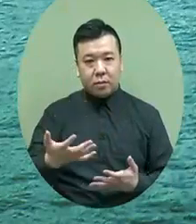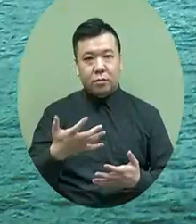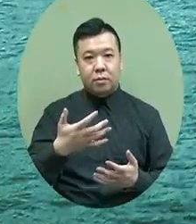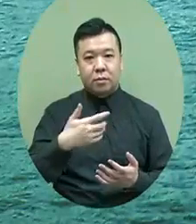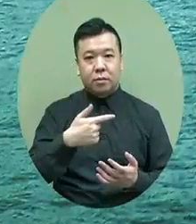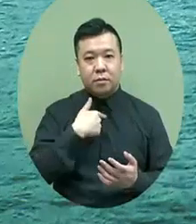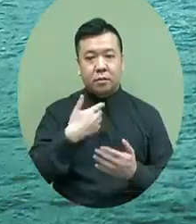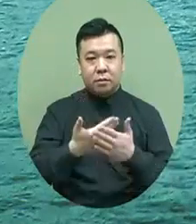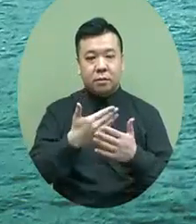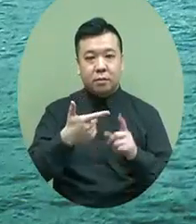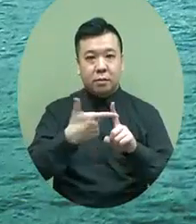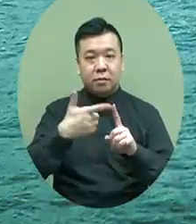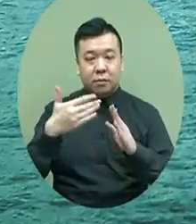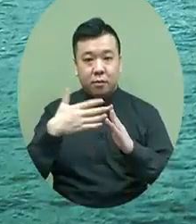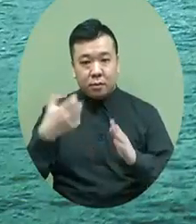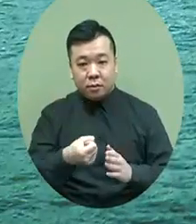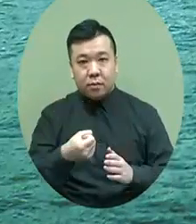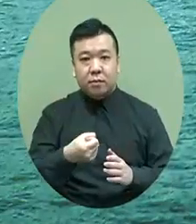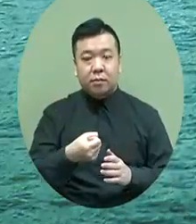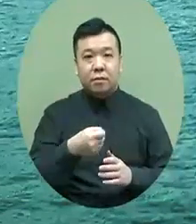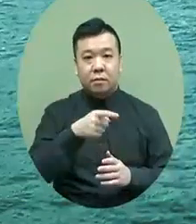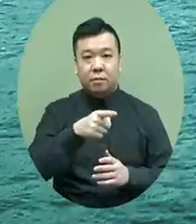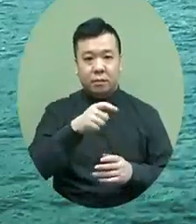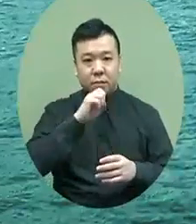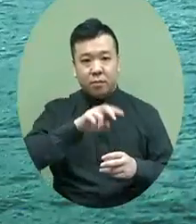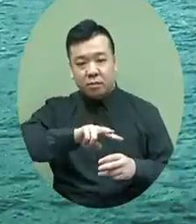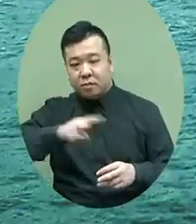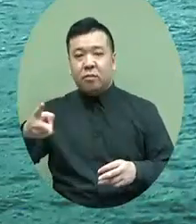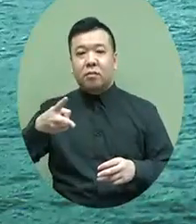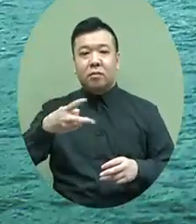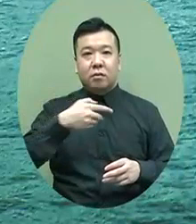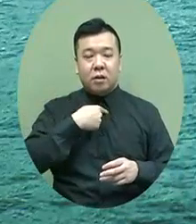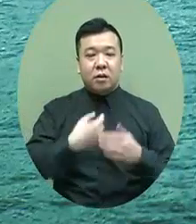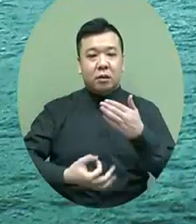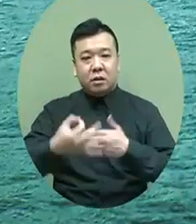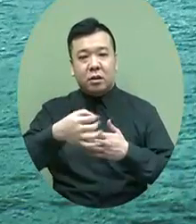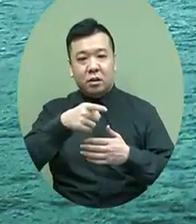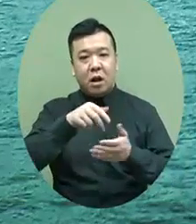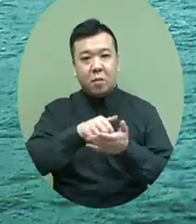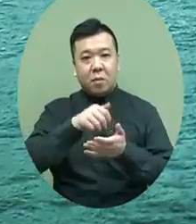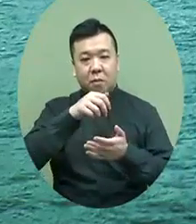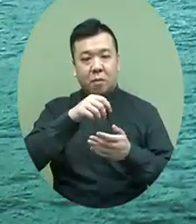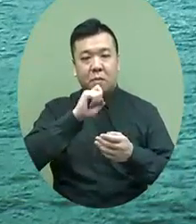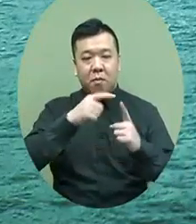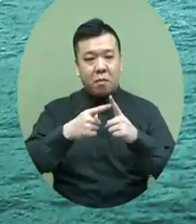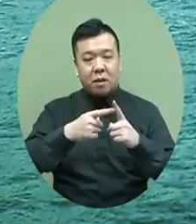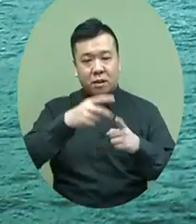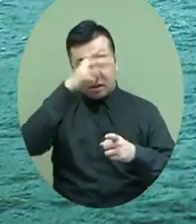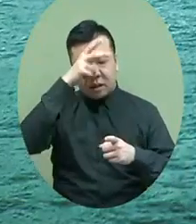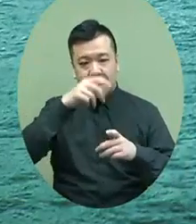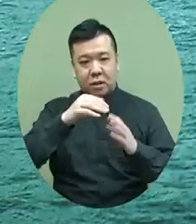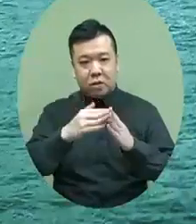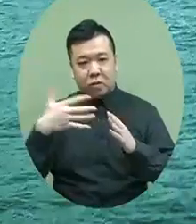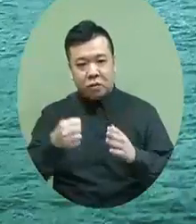當我知道我本來嘅前副局長即係會調遷。升去做民政局局